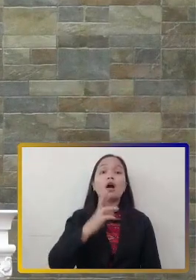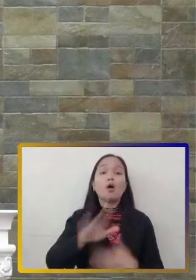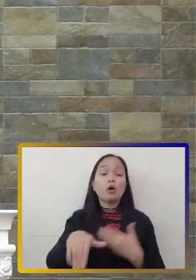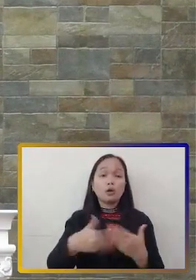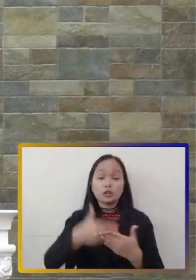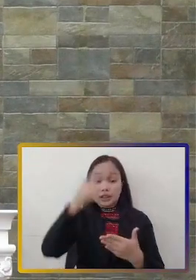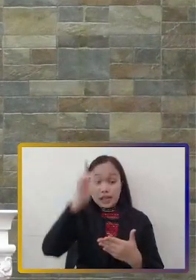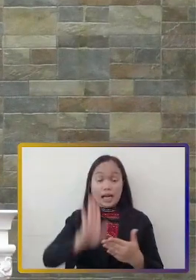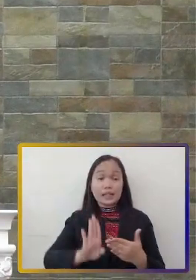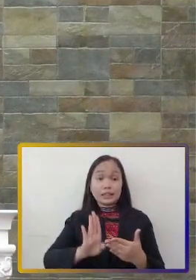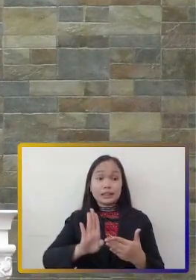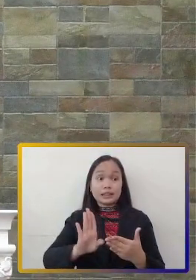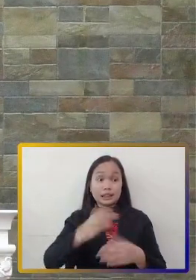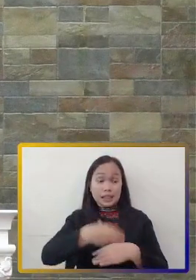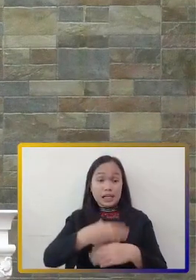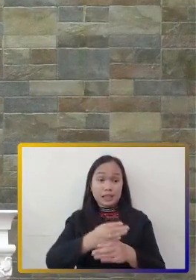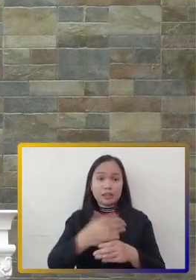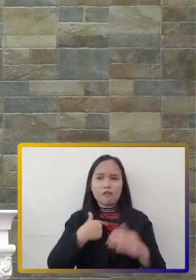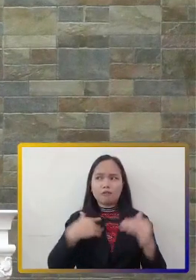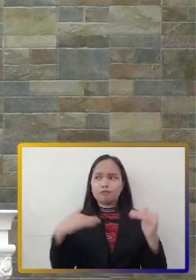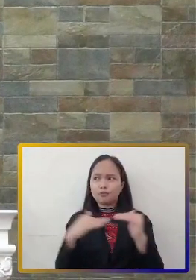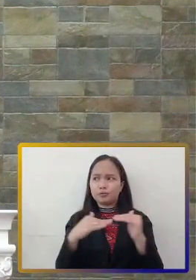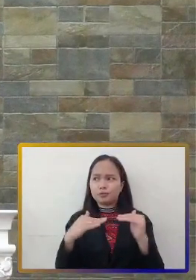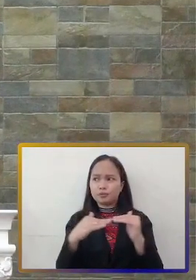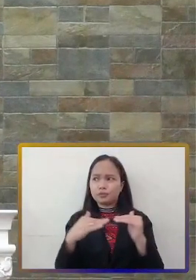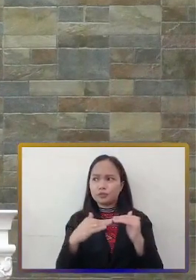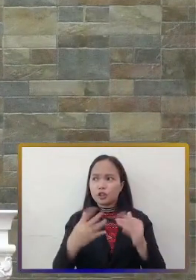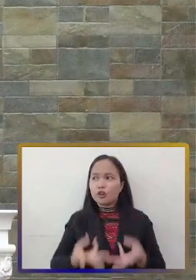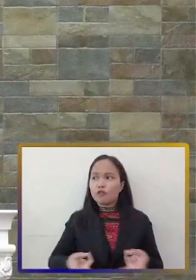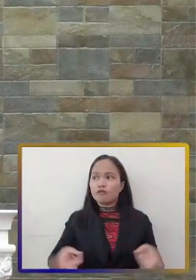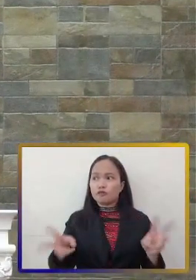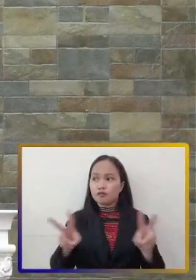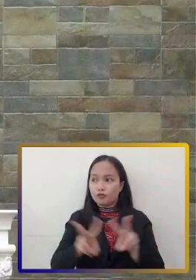tayong equal value sa harapan ng Diyos.